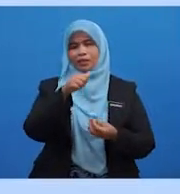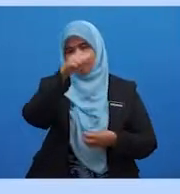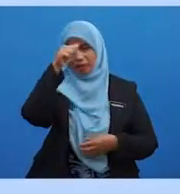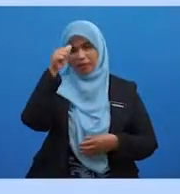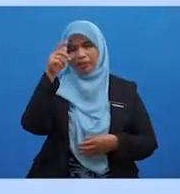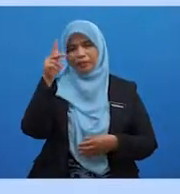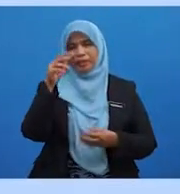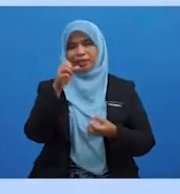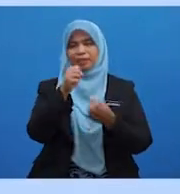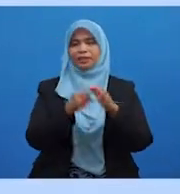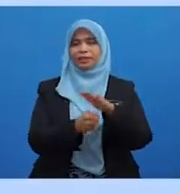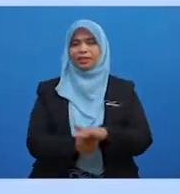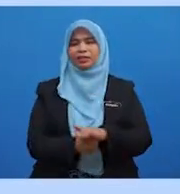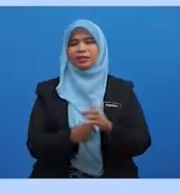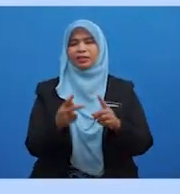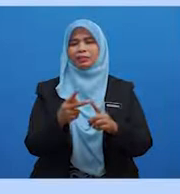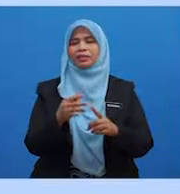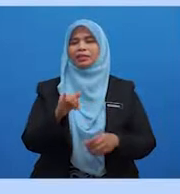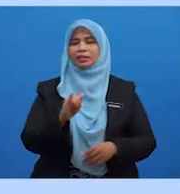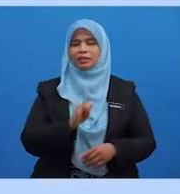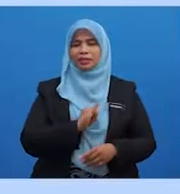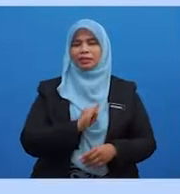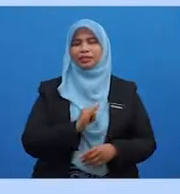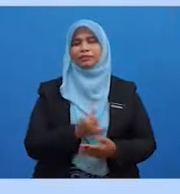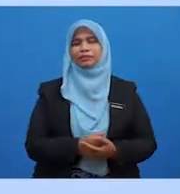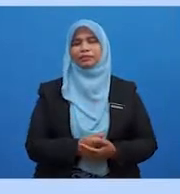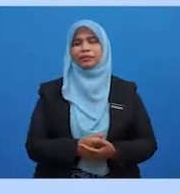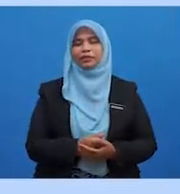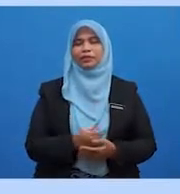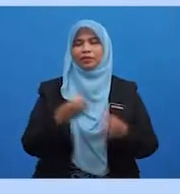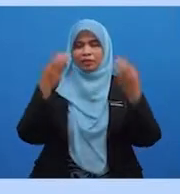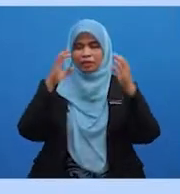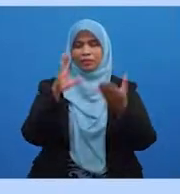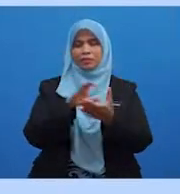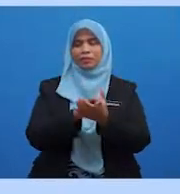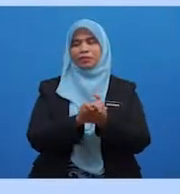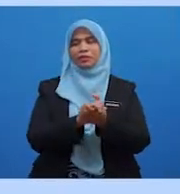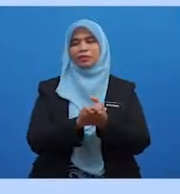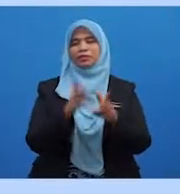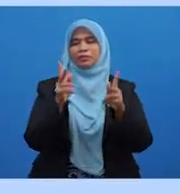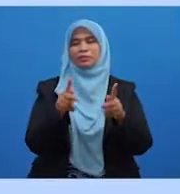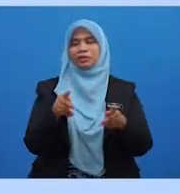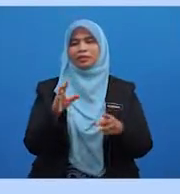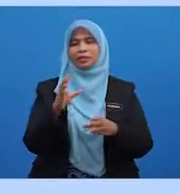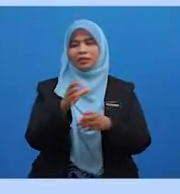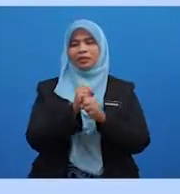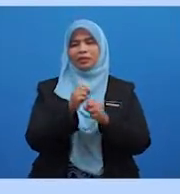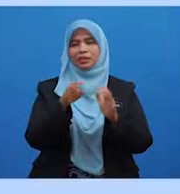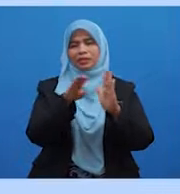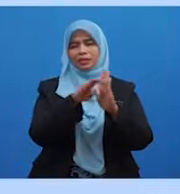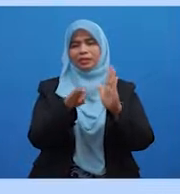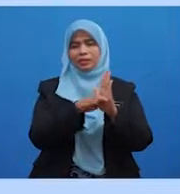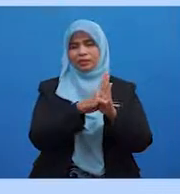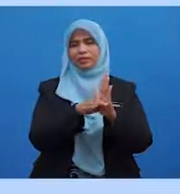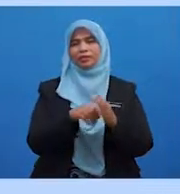individu. Cikgu percaya pelajar-pelajar pasti dapat menyenaraikan semua perkara yang boleh mengakibatkan stres